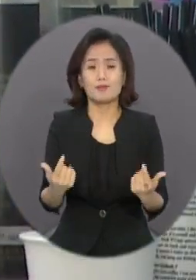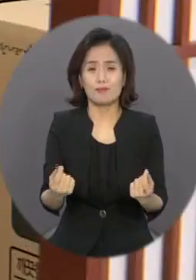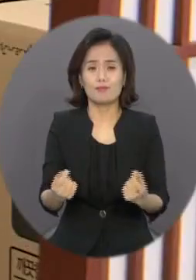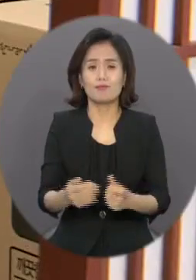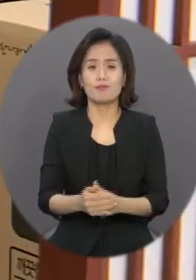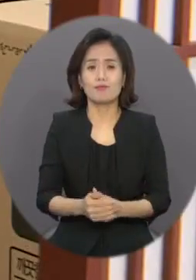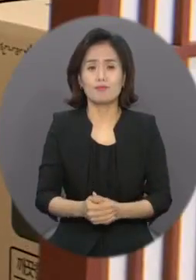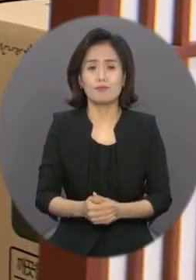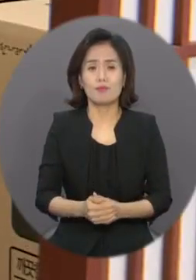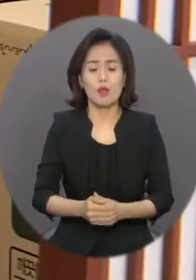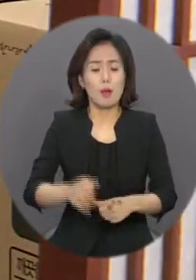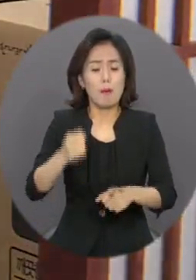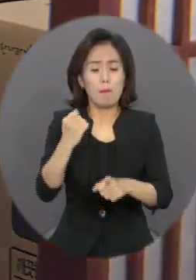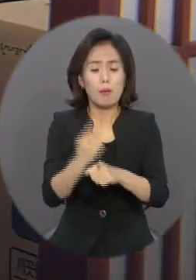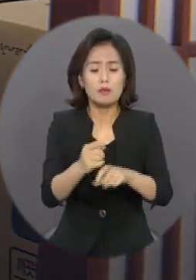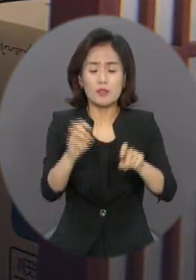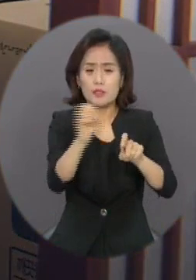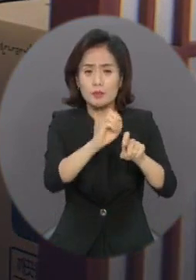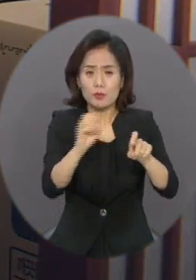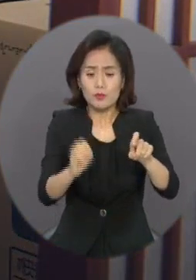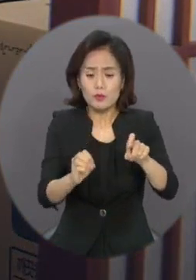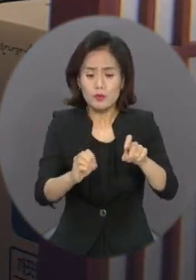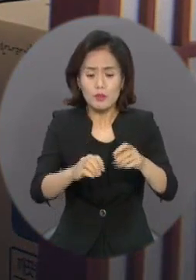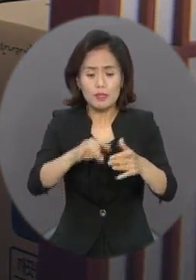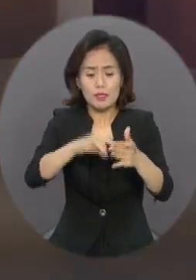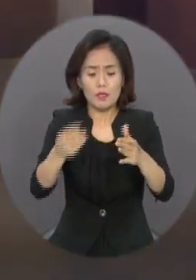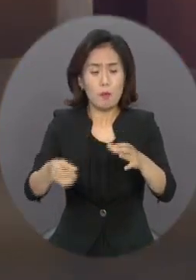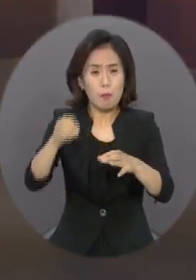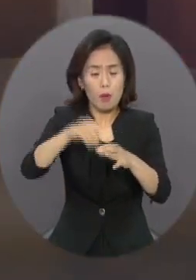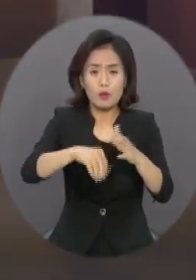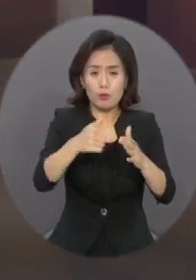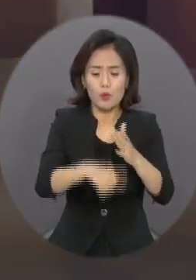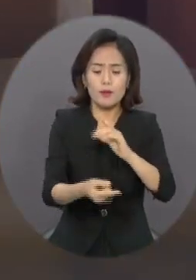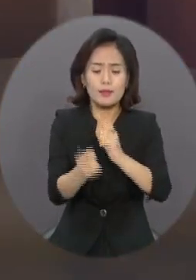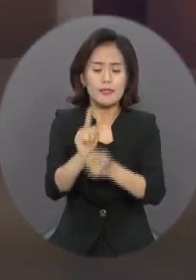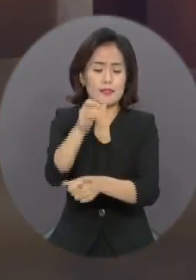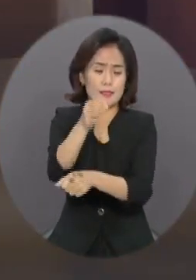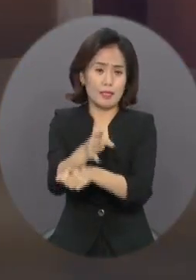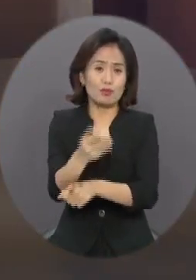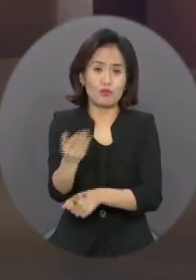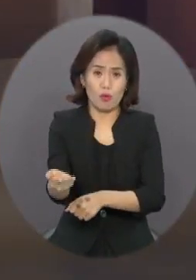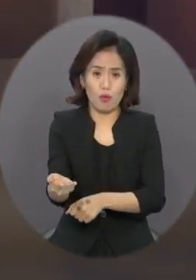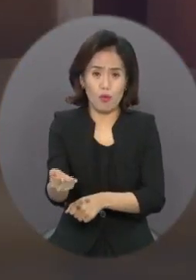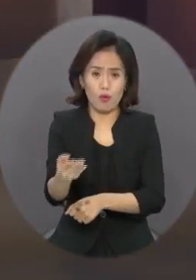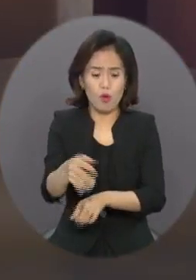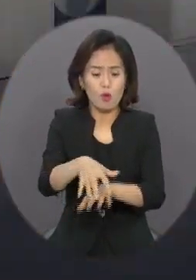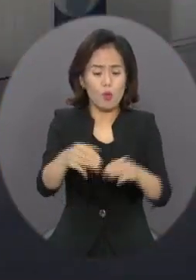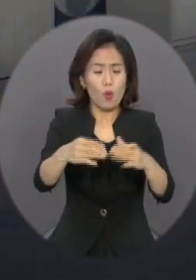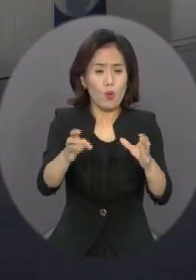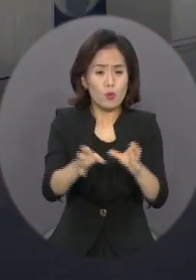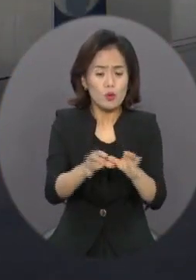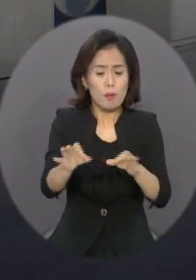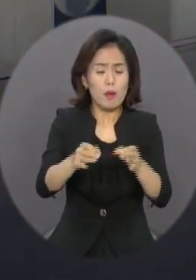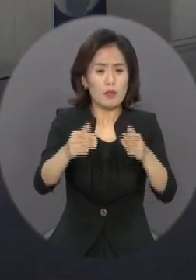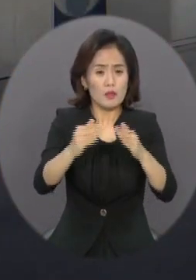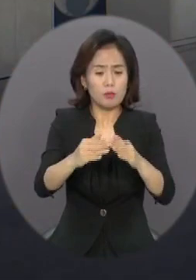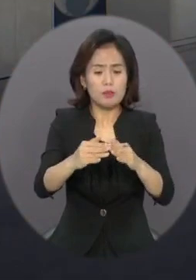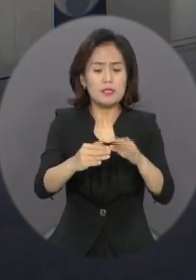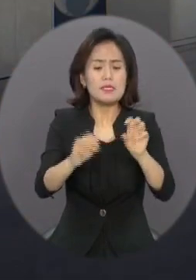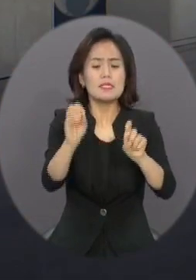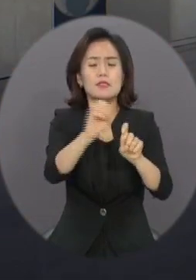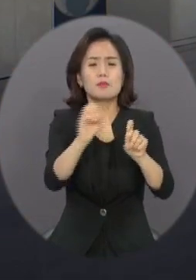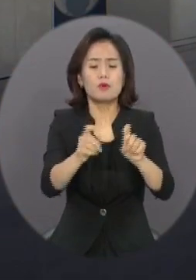거죠. 이미 10%의 부가가치세가 포함된 물건을 대신 사주는 것뿐인데 노조의 매점이 추가로